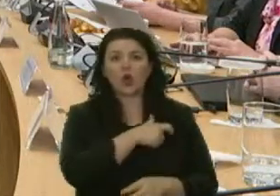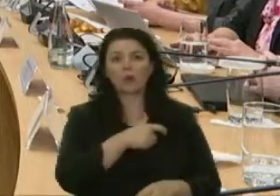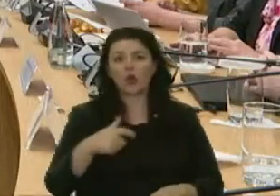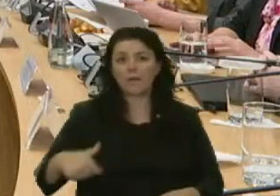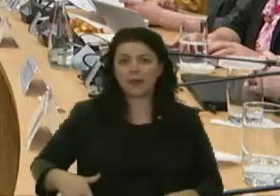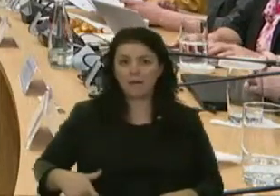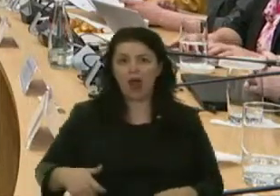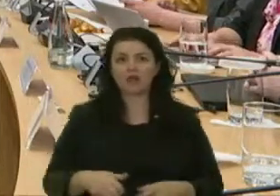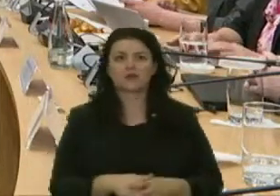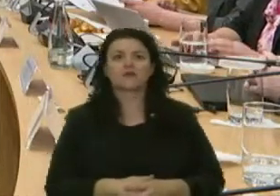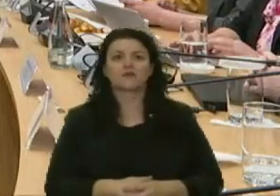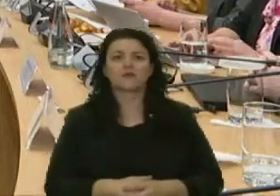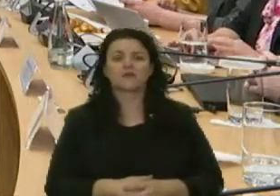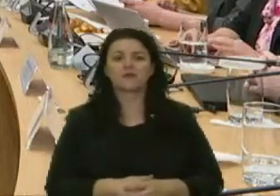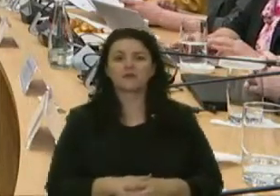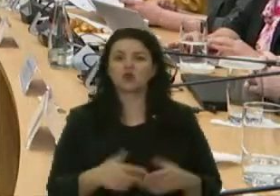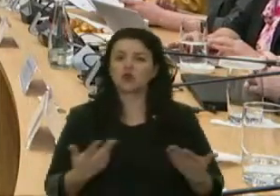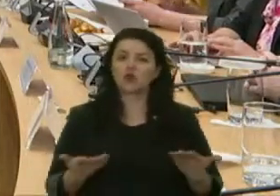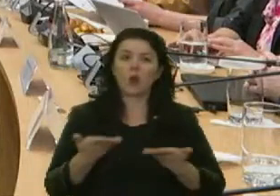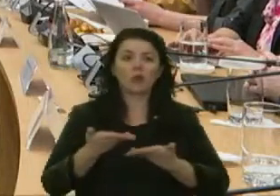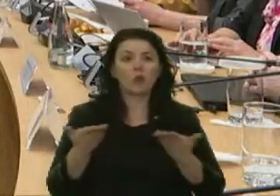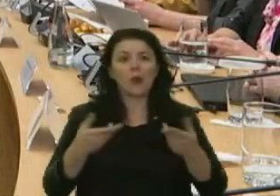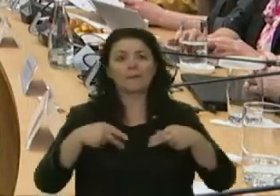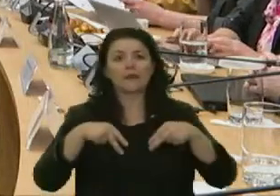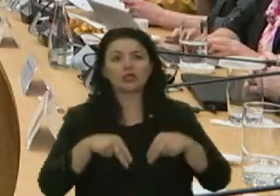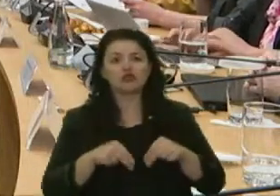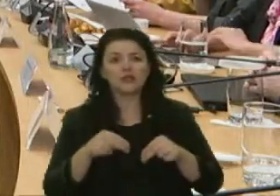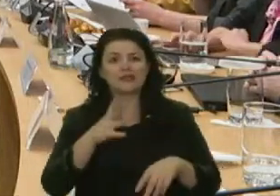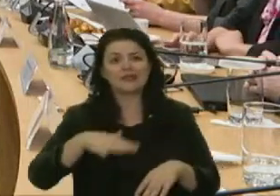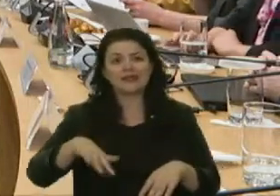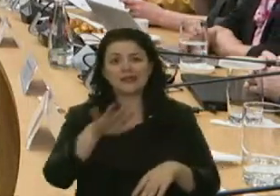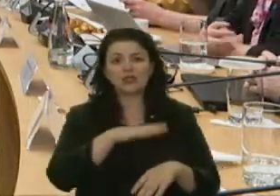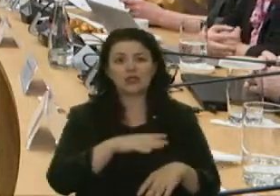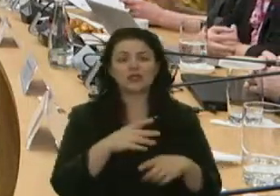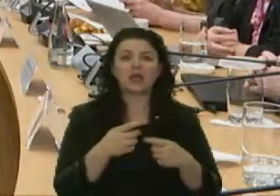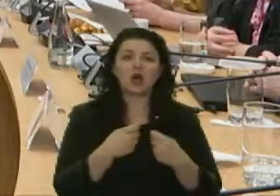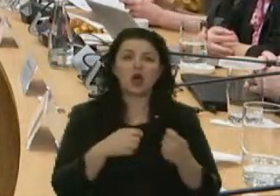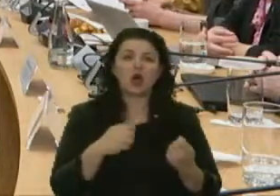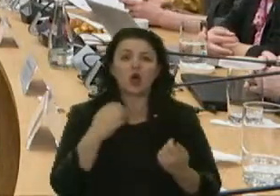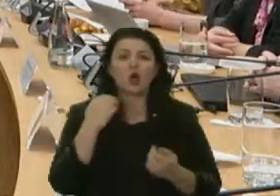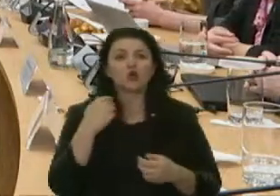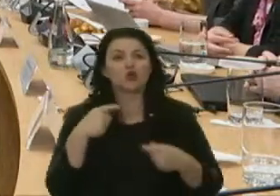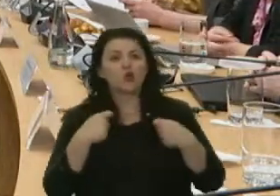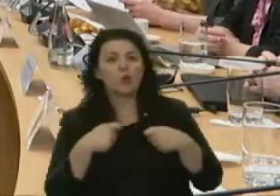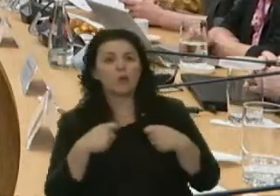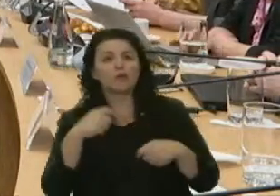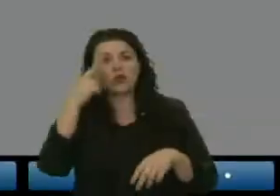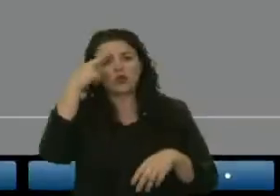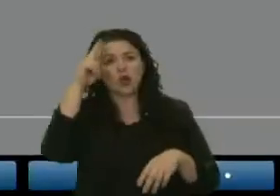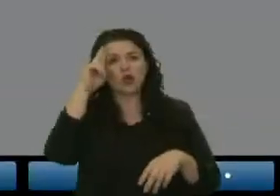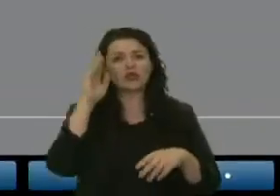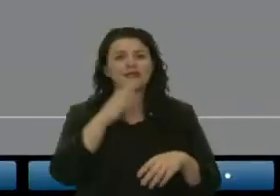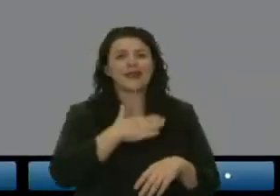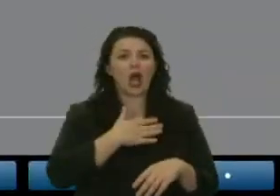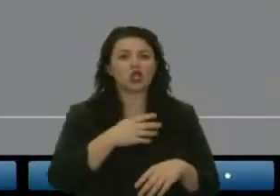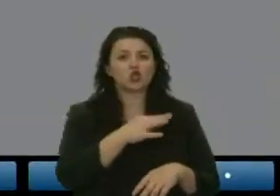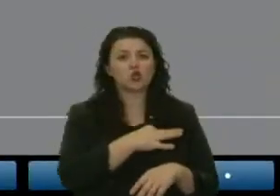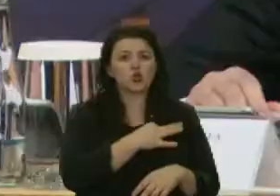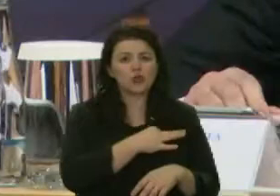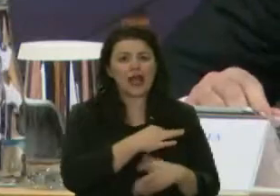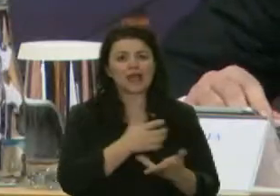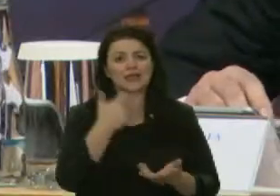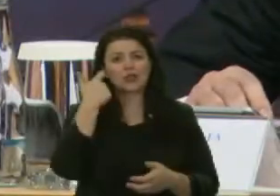cuvântul Domnule președinte de ședință distinse Doamne distinși domni dragi studenți dragi